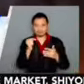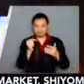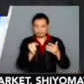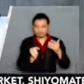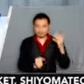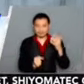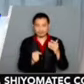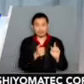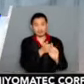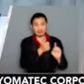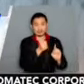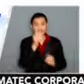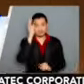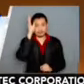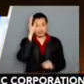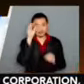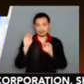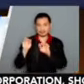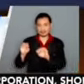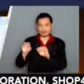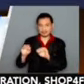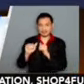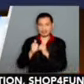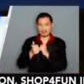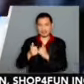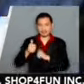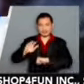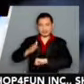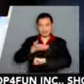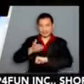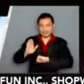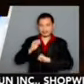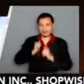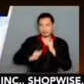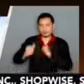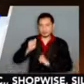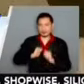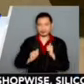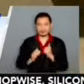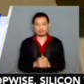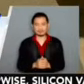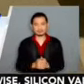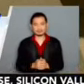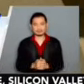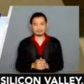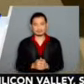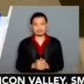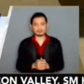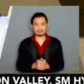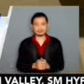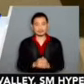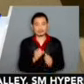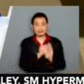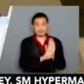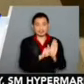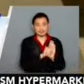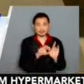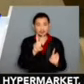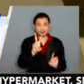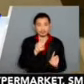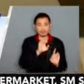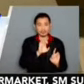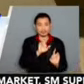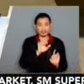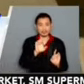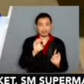naging inspirasyon niya sa pagpe-perform. Gagampanan ni Matt ang buhay ni The Clash Season 2 Top 12 finalist Alfritz